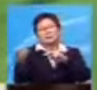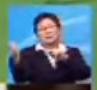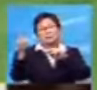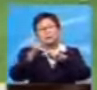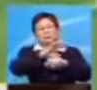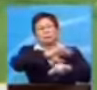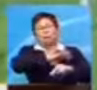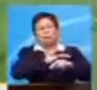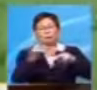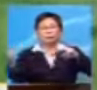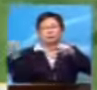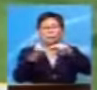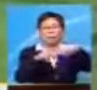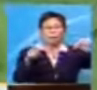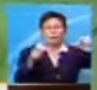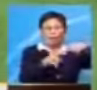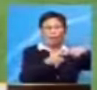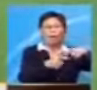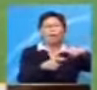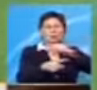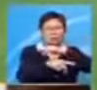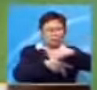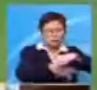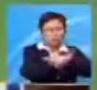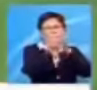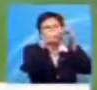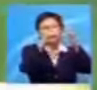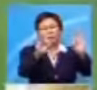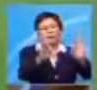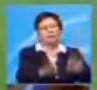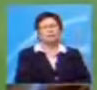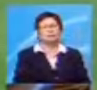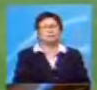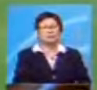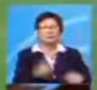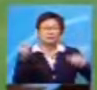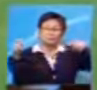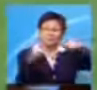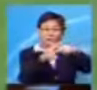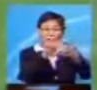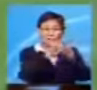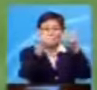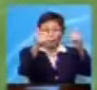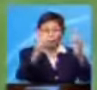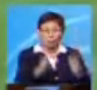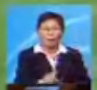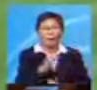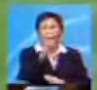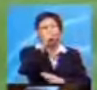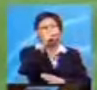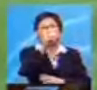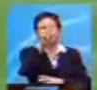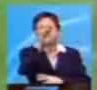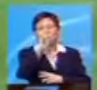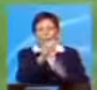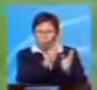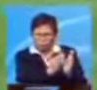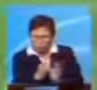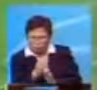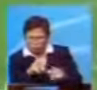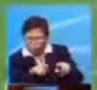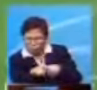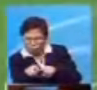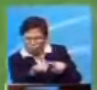kedua menerusi sepakan percuma Ahmad Nizam Mohammad Rozi tersentak dengan jaringan itu anak buah Mario Gomez kembali memperkemaskan